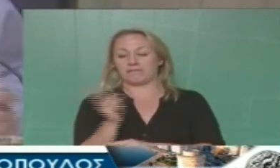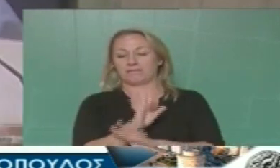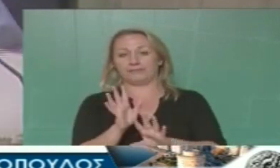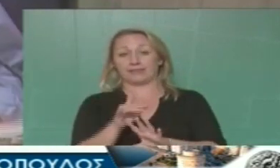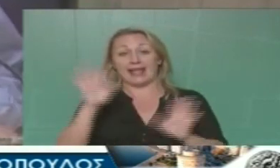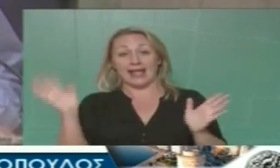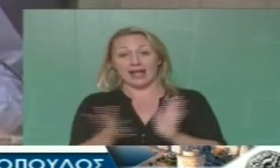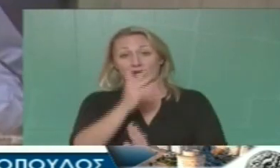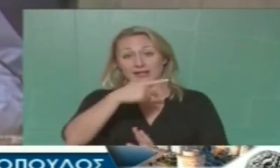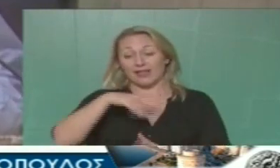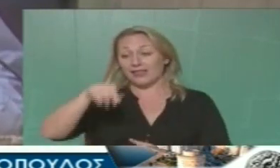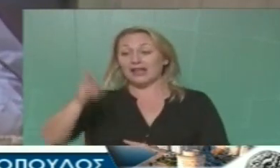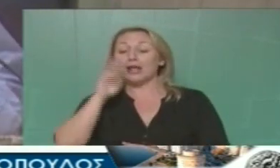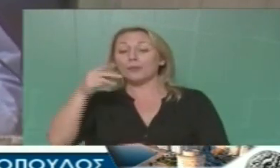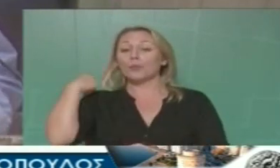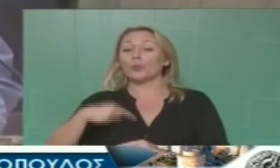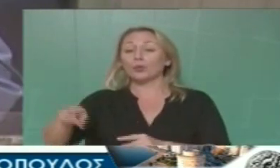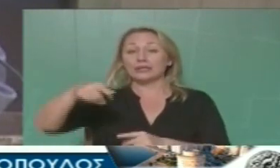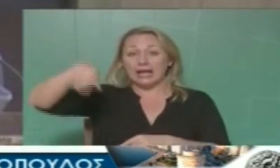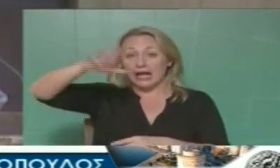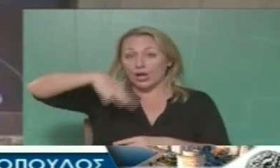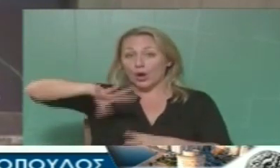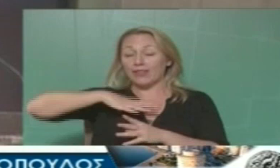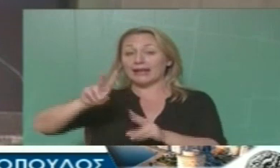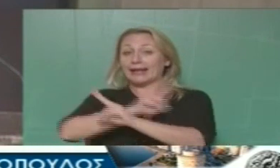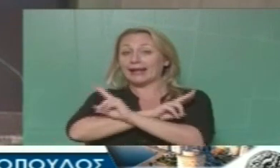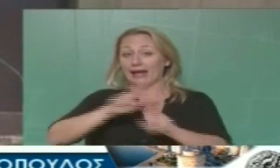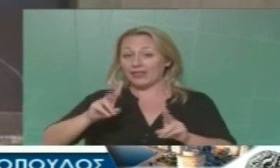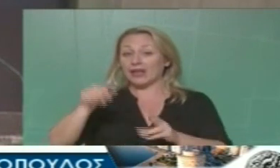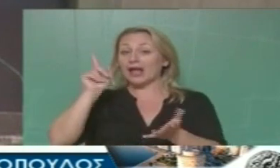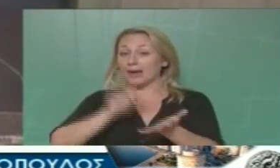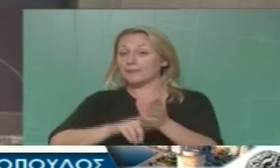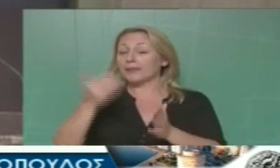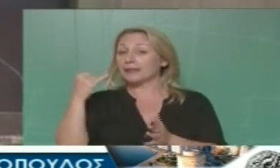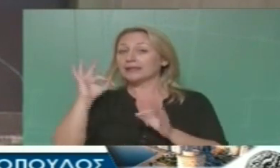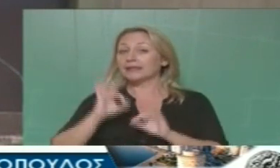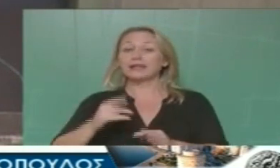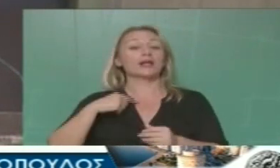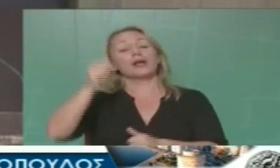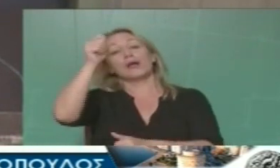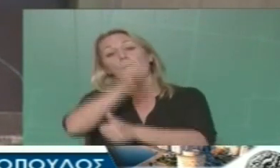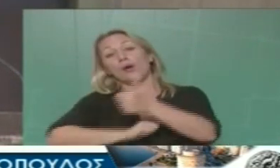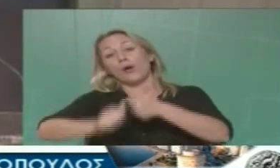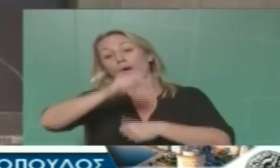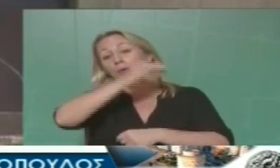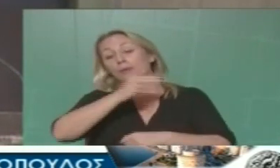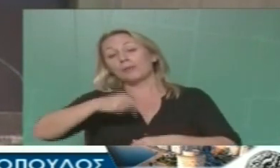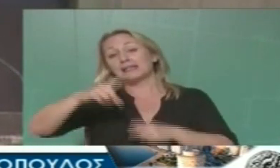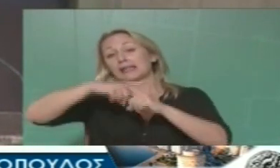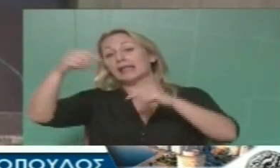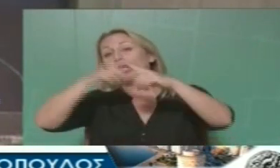ξεπλύνει τη Δημαρχία Μπουτάρη, θα πρέπει να τον ξεπλύνει ολόκληρο. Όπως και η τελευταία δήλωσή του ότι πρωτοστατούσε στη λύση την